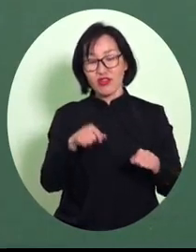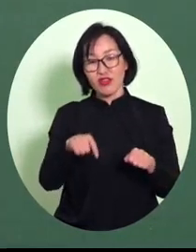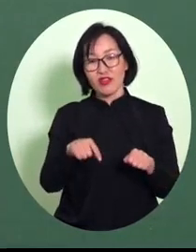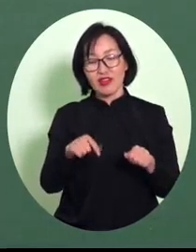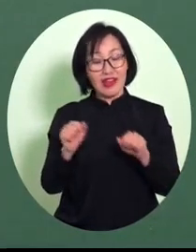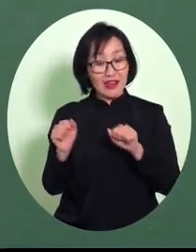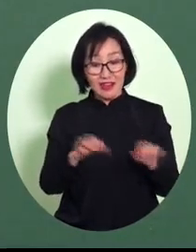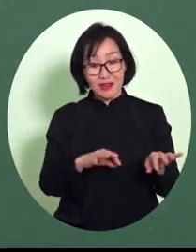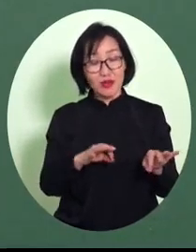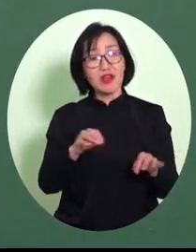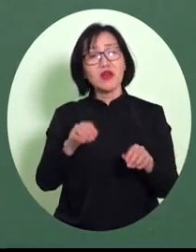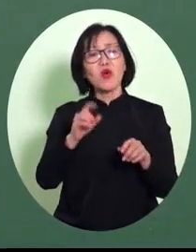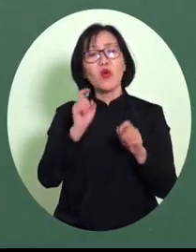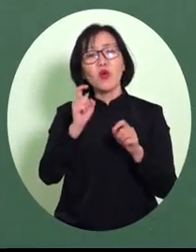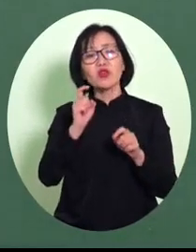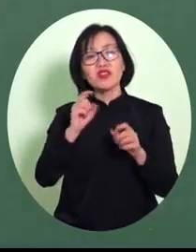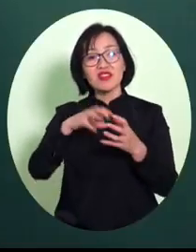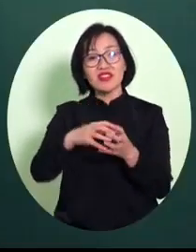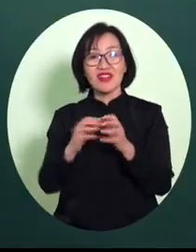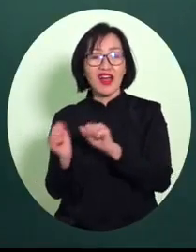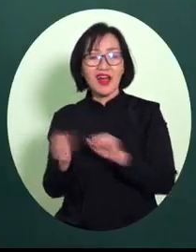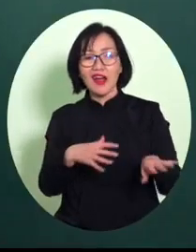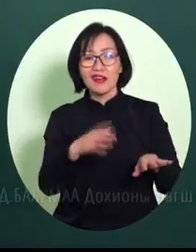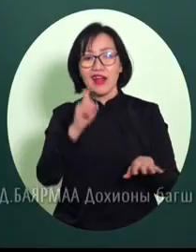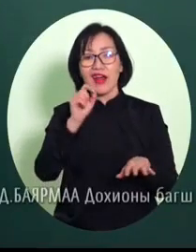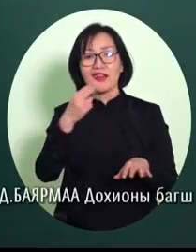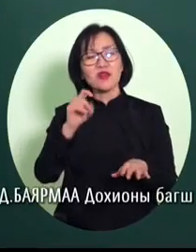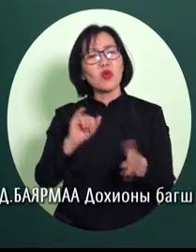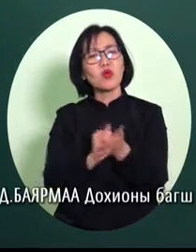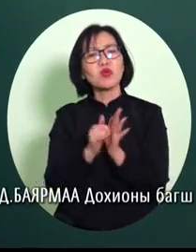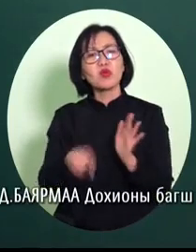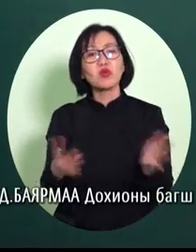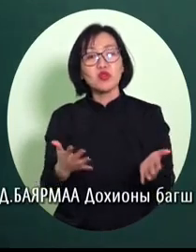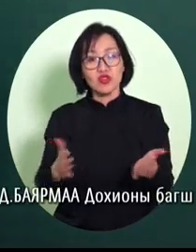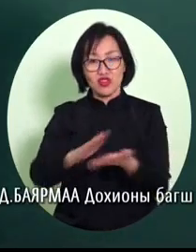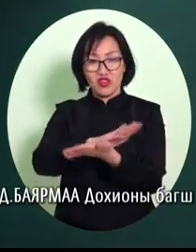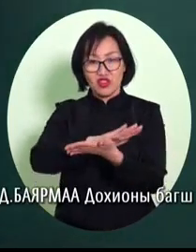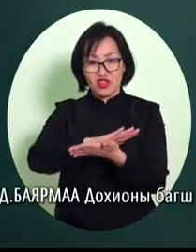За хуучин дэлхий халагдах гэдэг нь юу гэсэн утгатай юм шиг санагдаж байна.